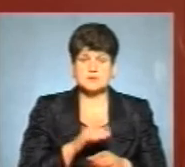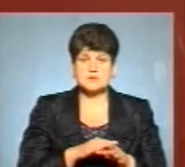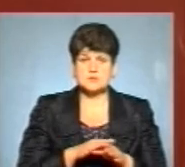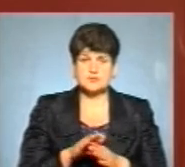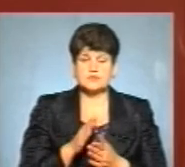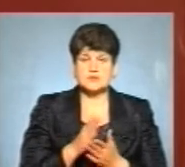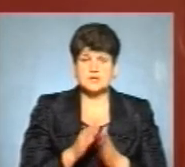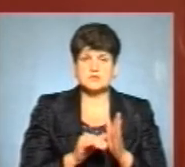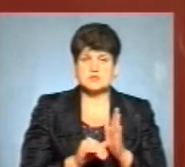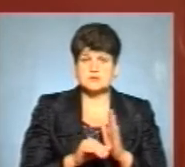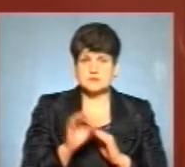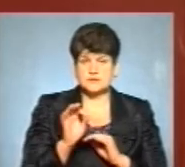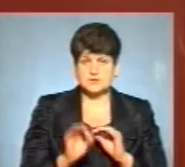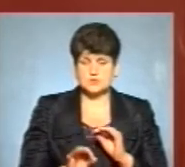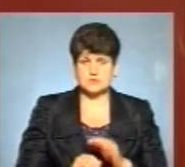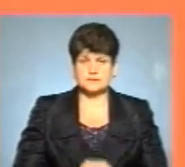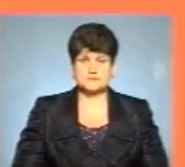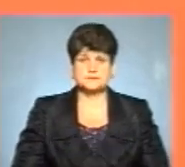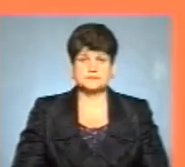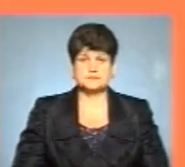становить 60%.